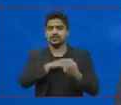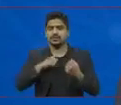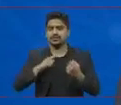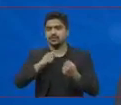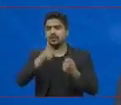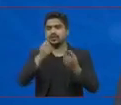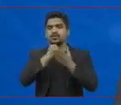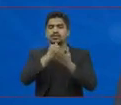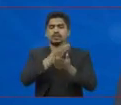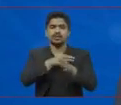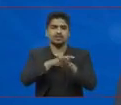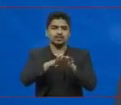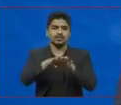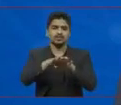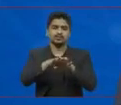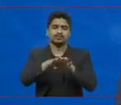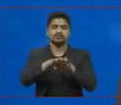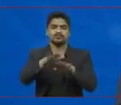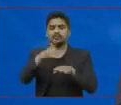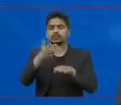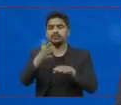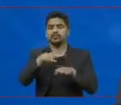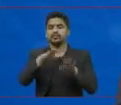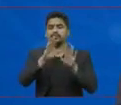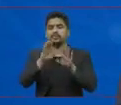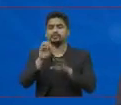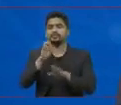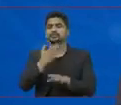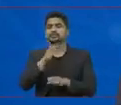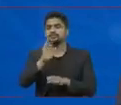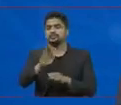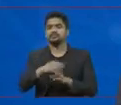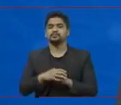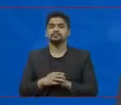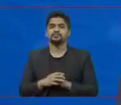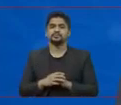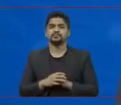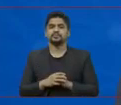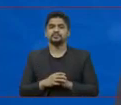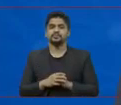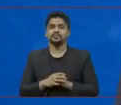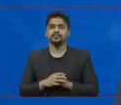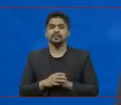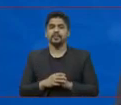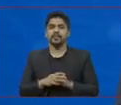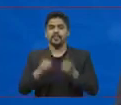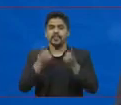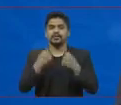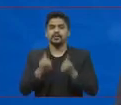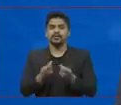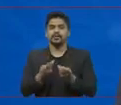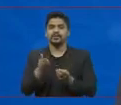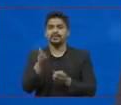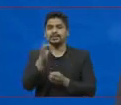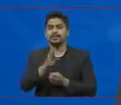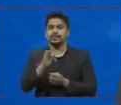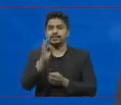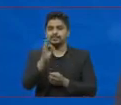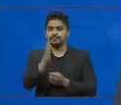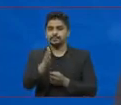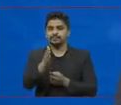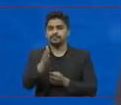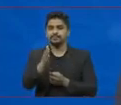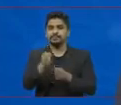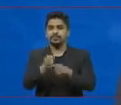तथा अन्य सहयोगी शुभेच्छुकहरू सबैलाई हामी धन्यवाद दिन चाहन्छौँ। स्वास्थ्य तथा जनसङ्ख्या